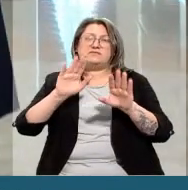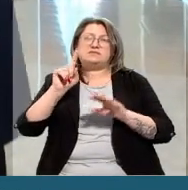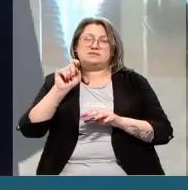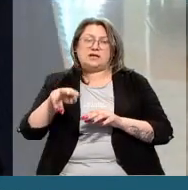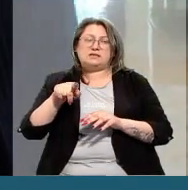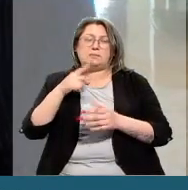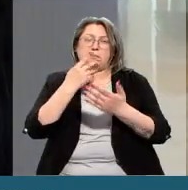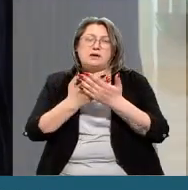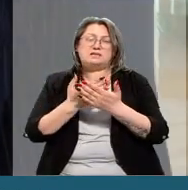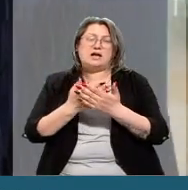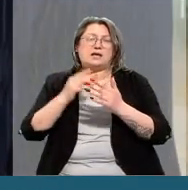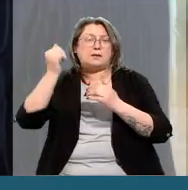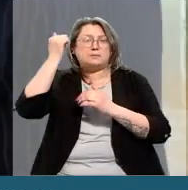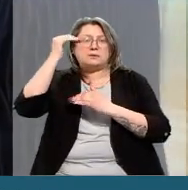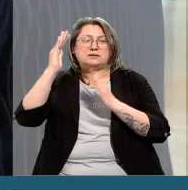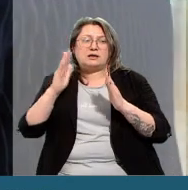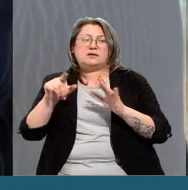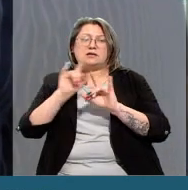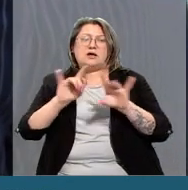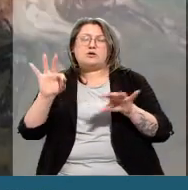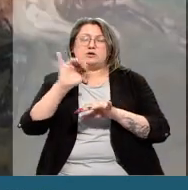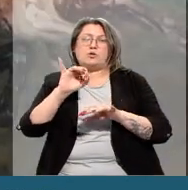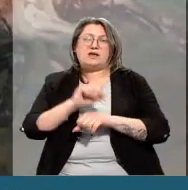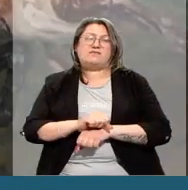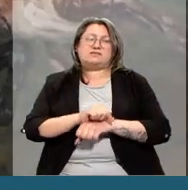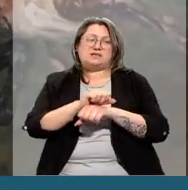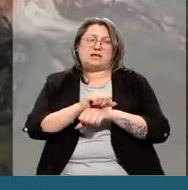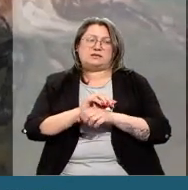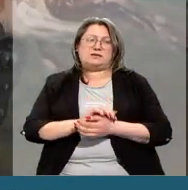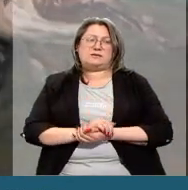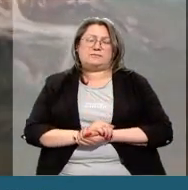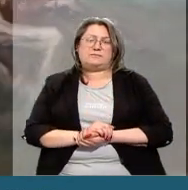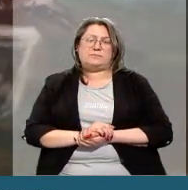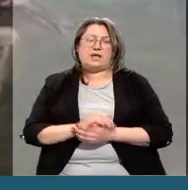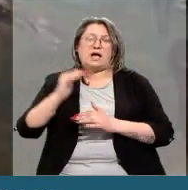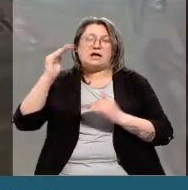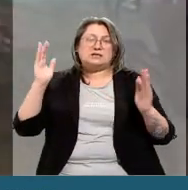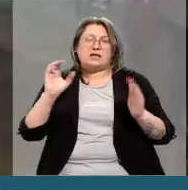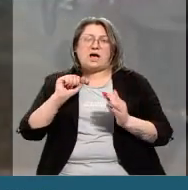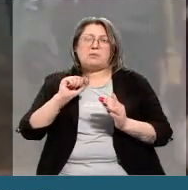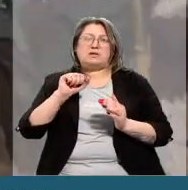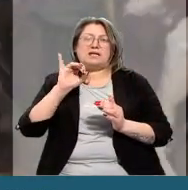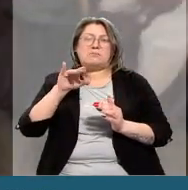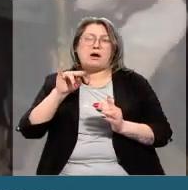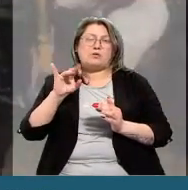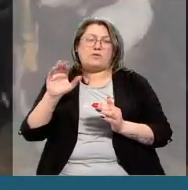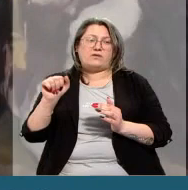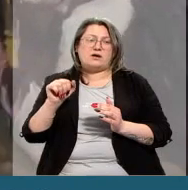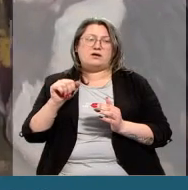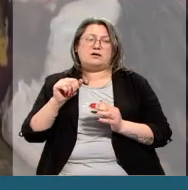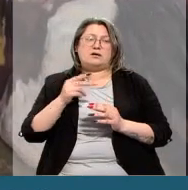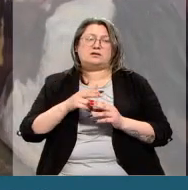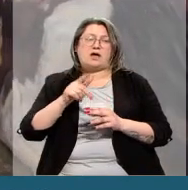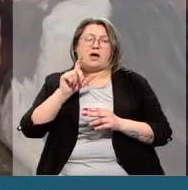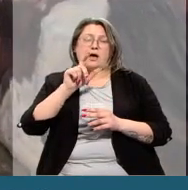қара көтерілісінің тарихынан сыр шертетін экспонаттар бар. Амангелді Имановтың ұрыс үстіндегі суреті, көтеріліске қатысқан ерлердің